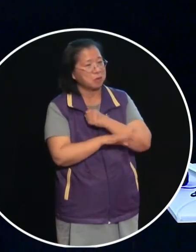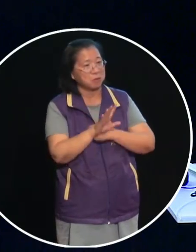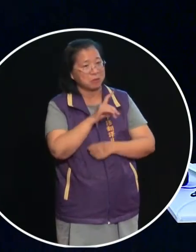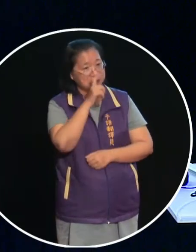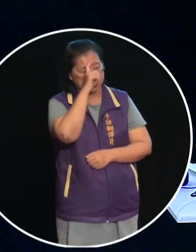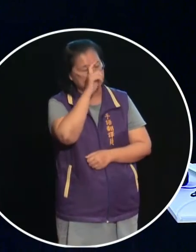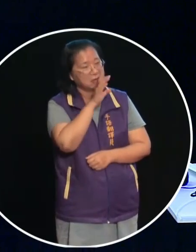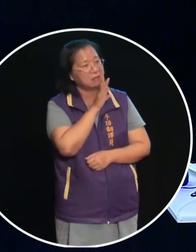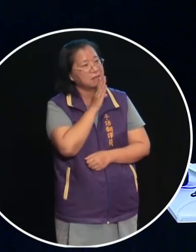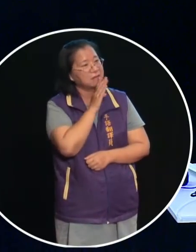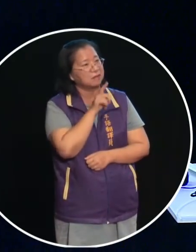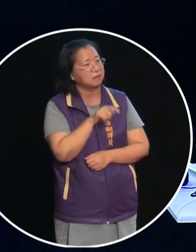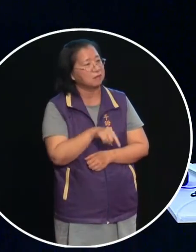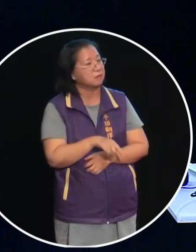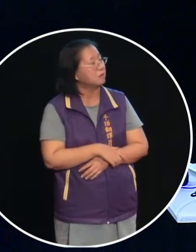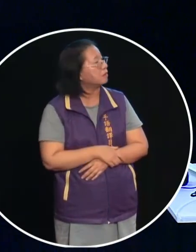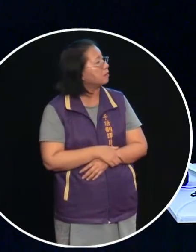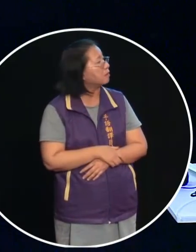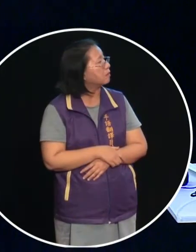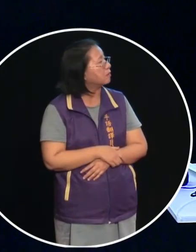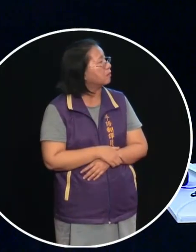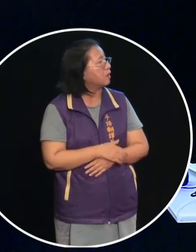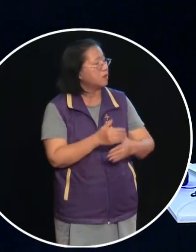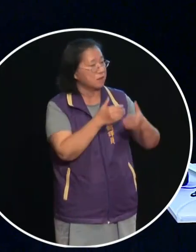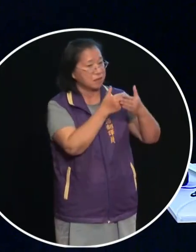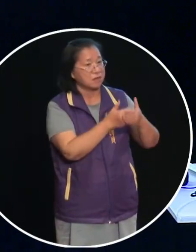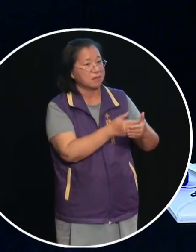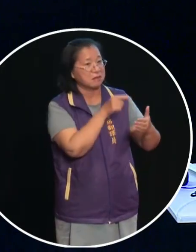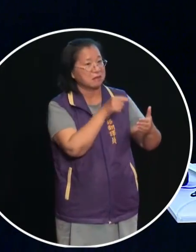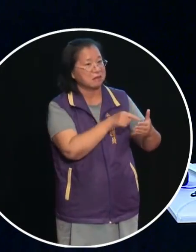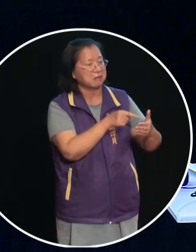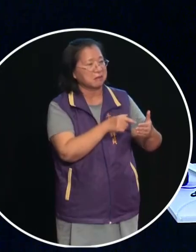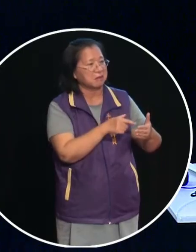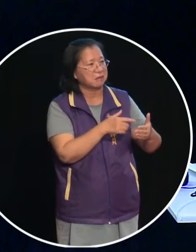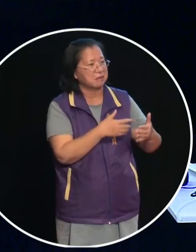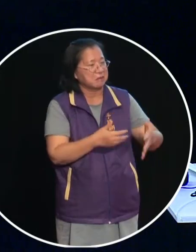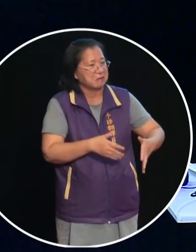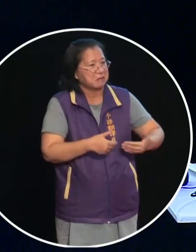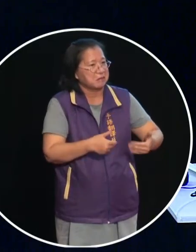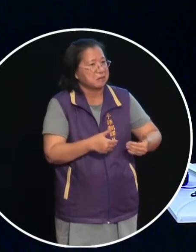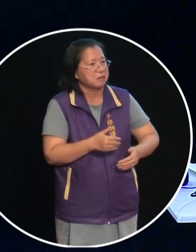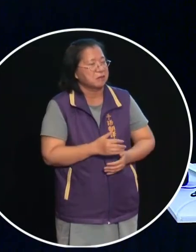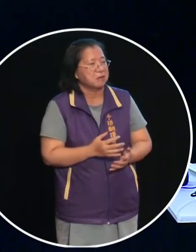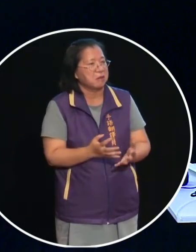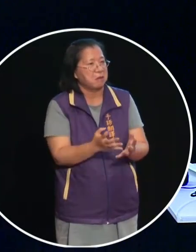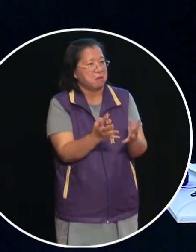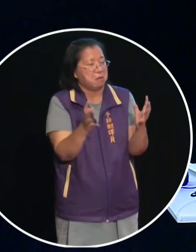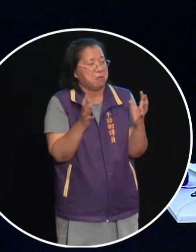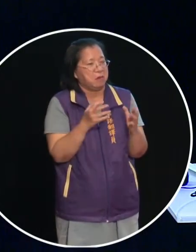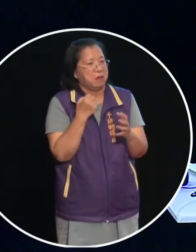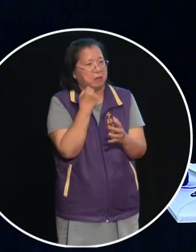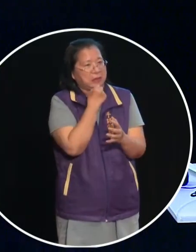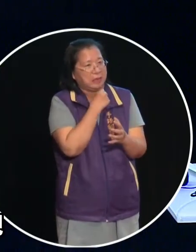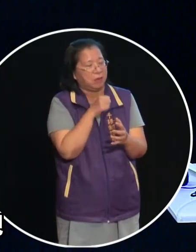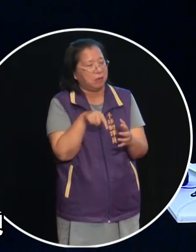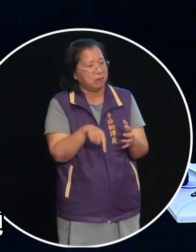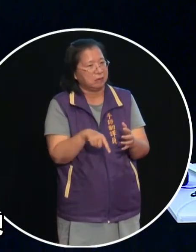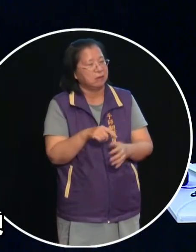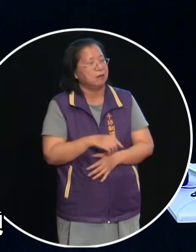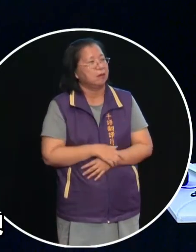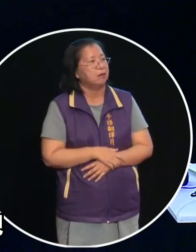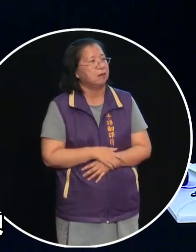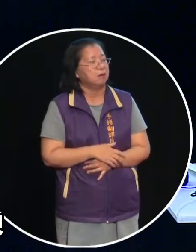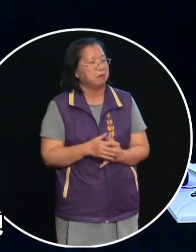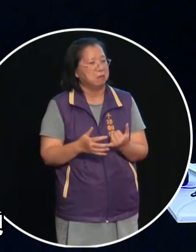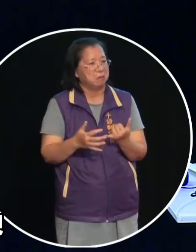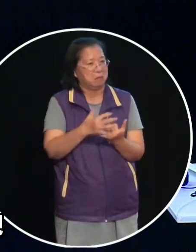过他又已经来了嘛，那就是中国是很即将发动包围台湾的这一次的军演，我觉得大